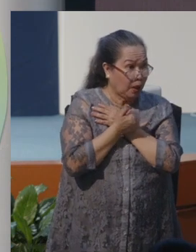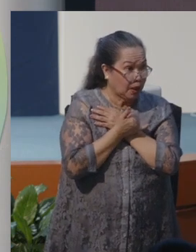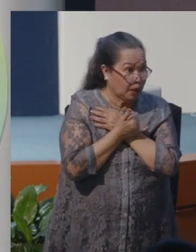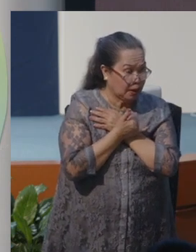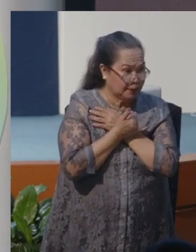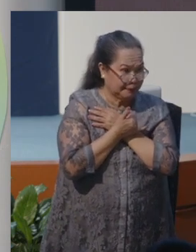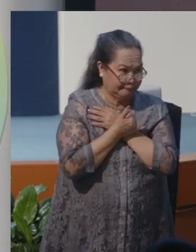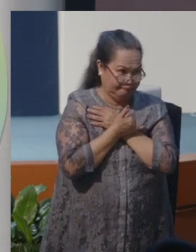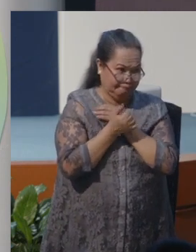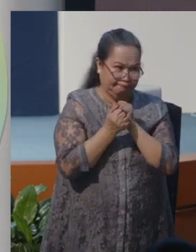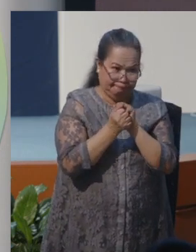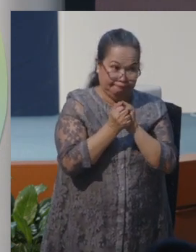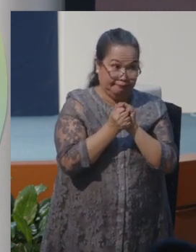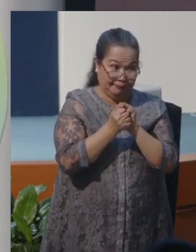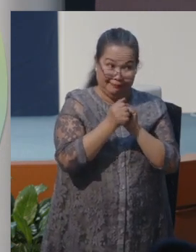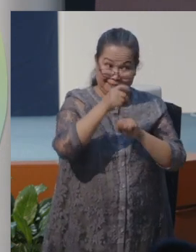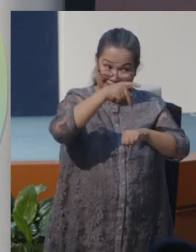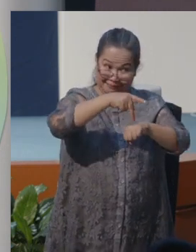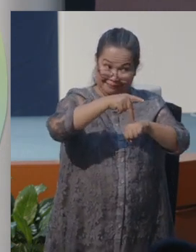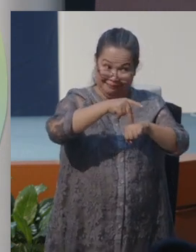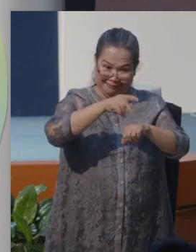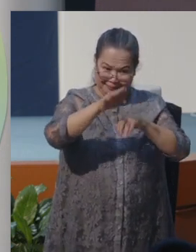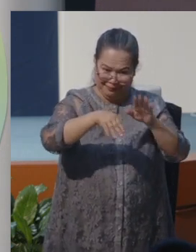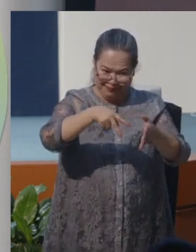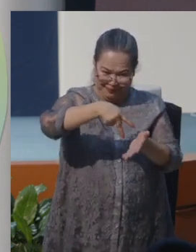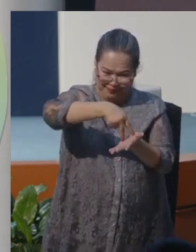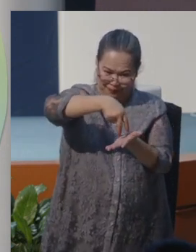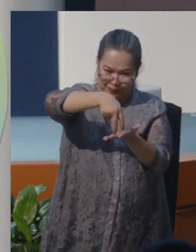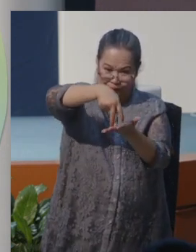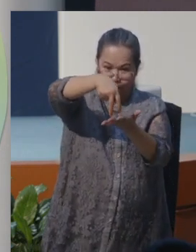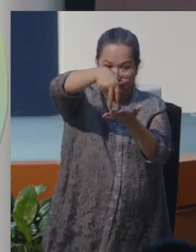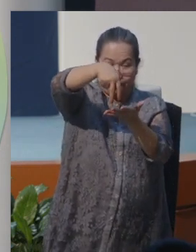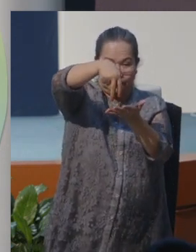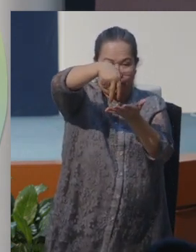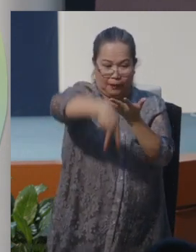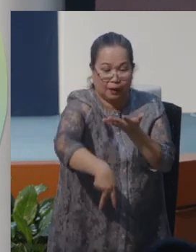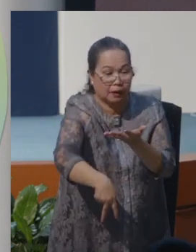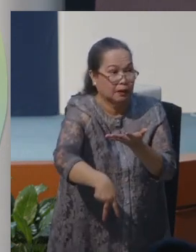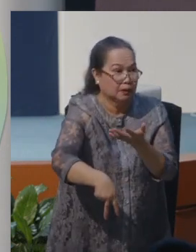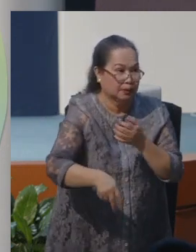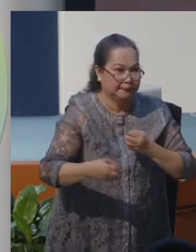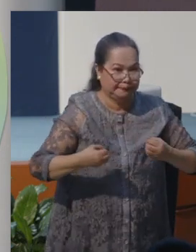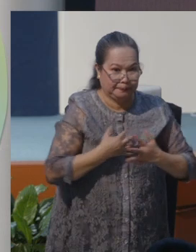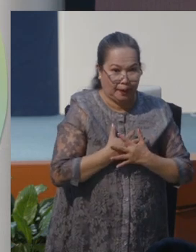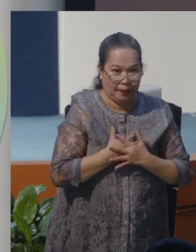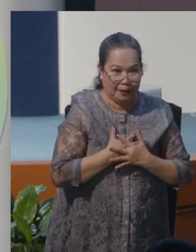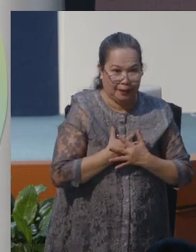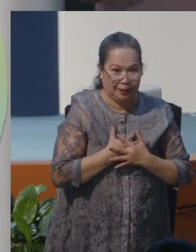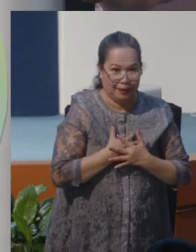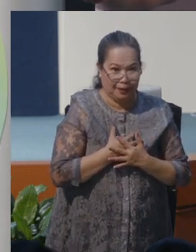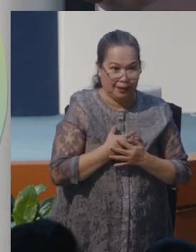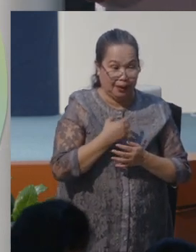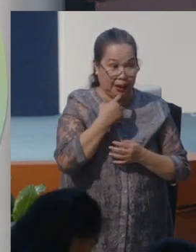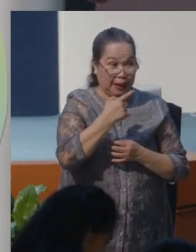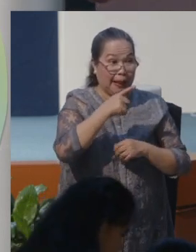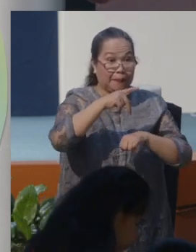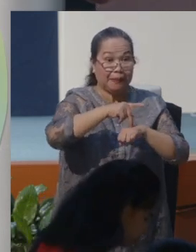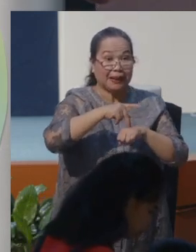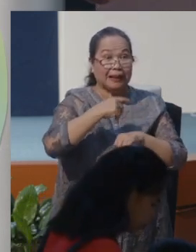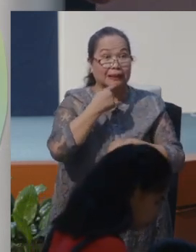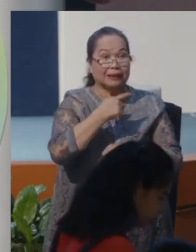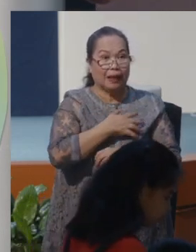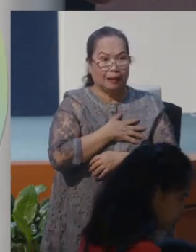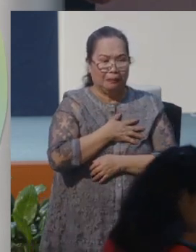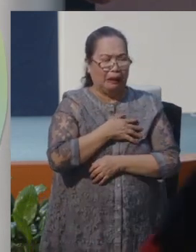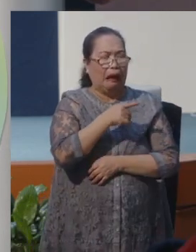He walked on water, Matthew 14, tapos lumubog siya nung siya'y matakot. Dininay niya si Kristo 3 beses